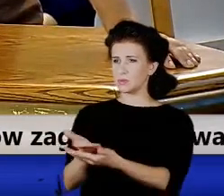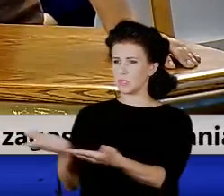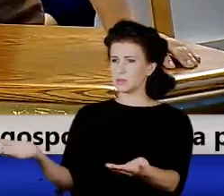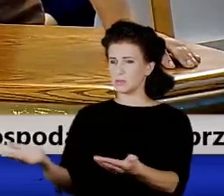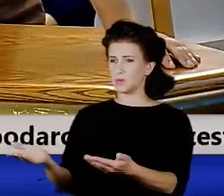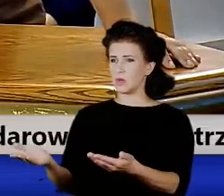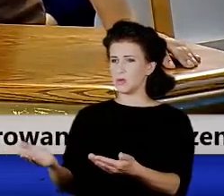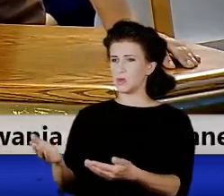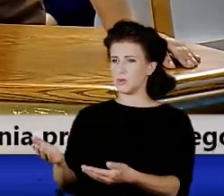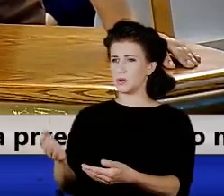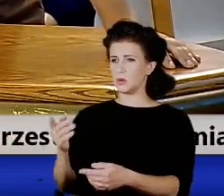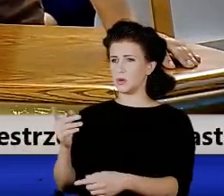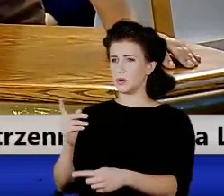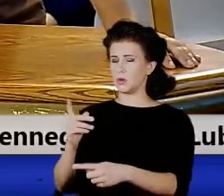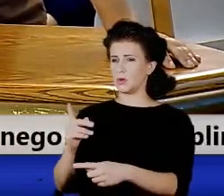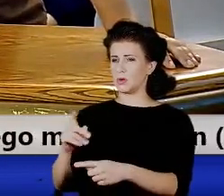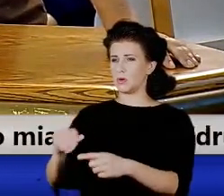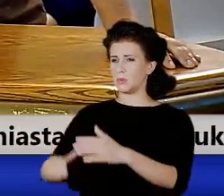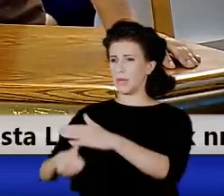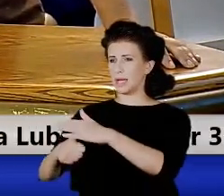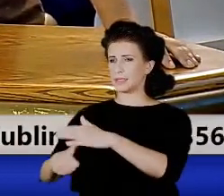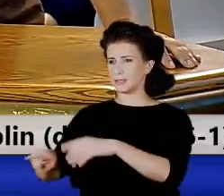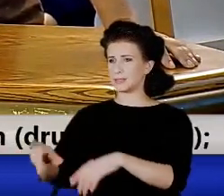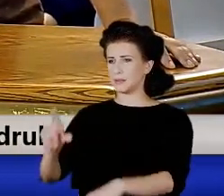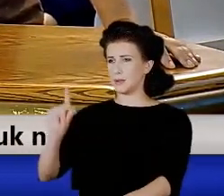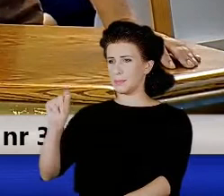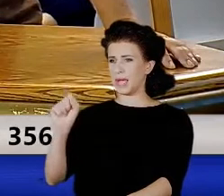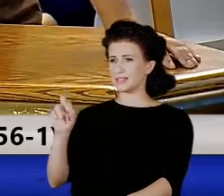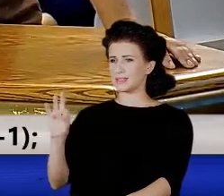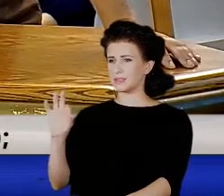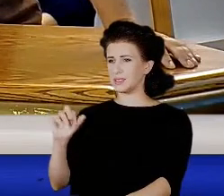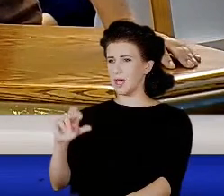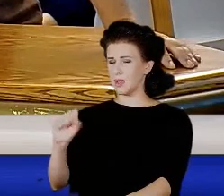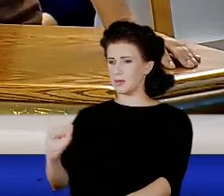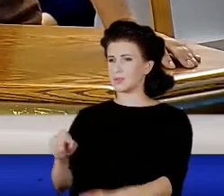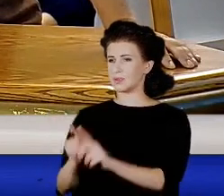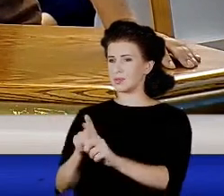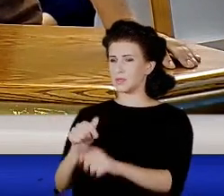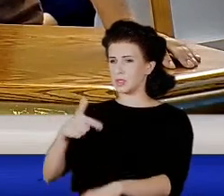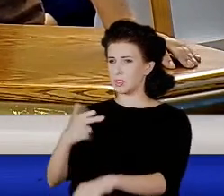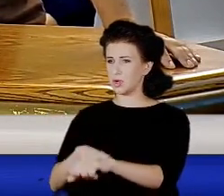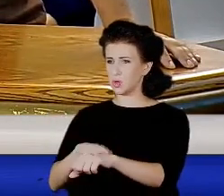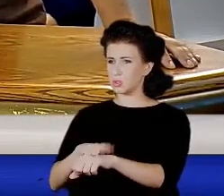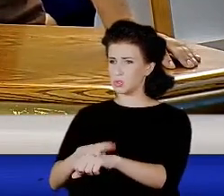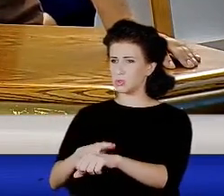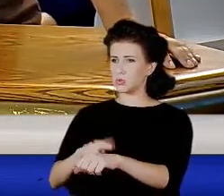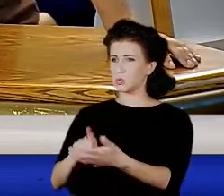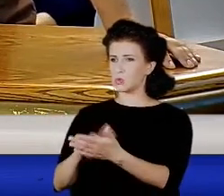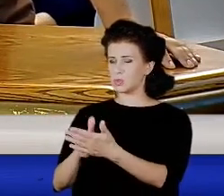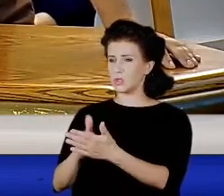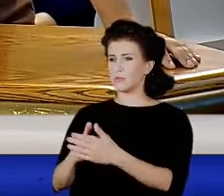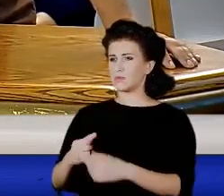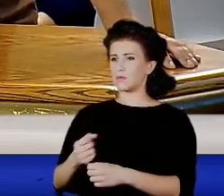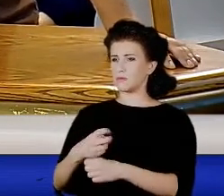partii, i oburzeniem wyrażacie się o praktykach sejmowych, dociskaniu ustaw w ciągu paru godzin kolanem, wrzucaniu ich pod